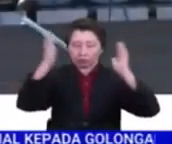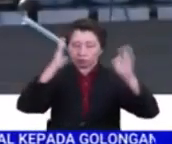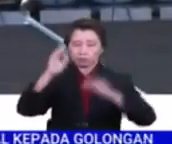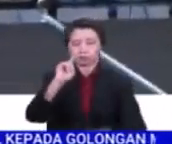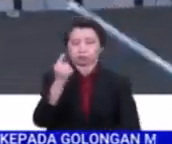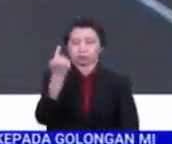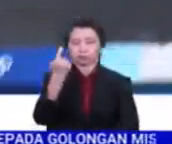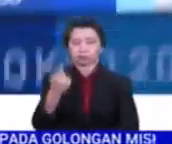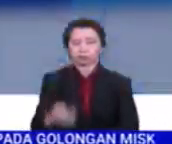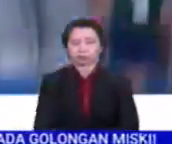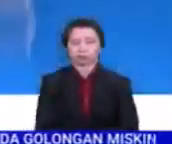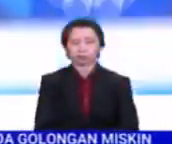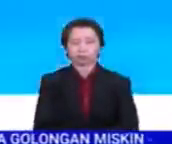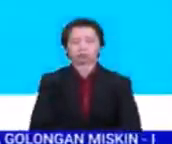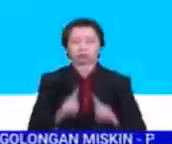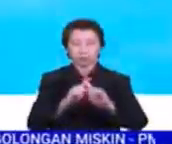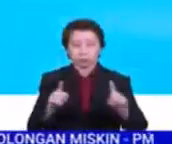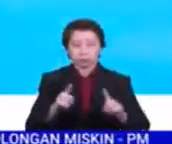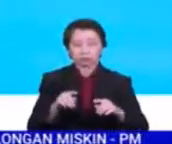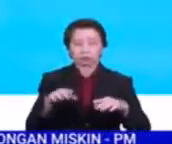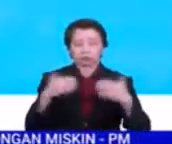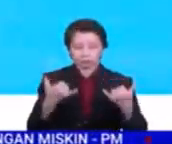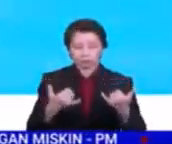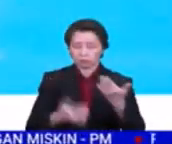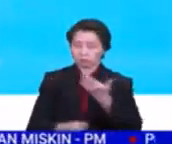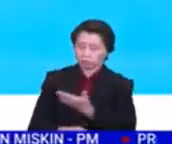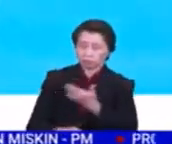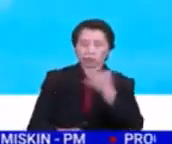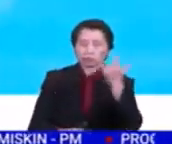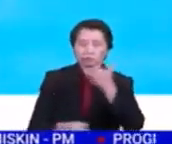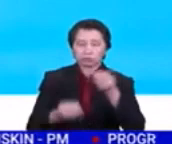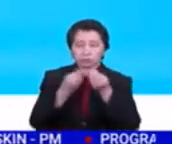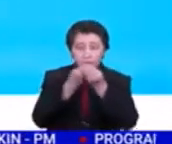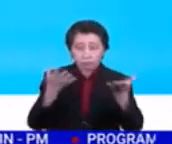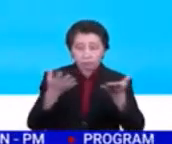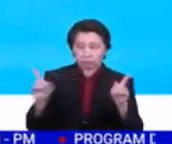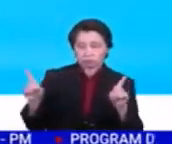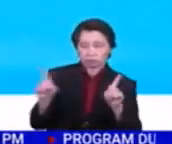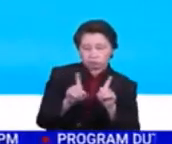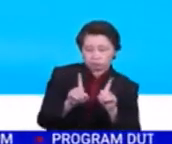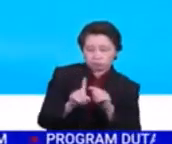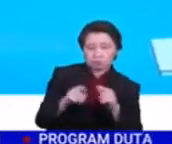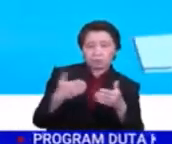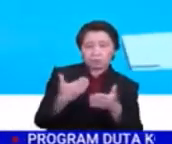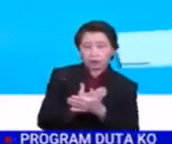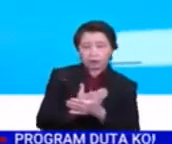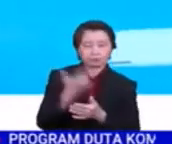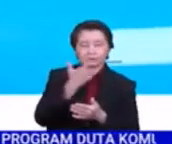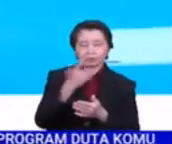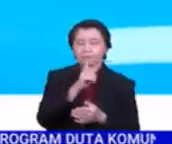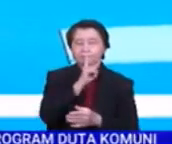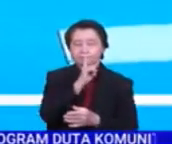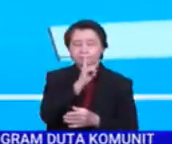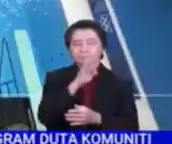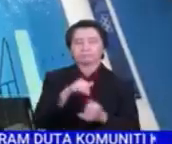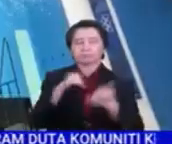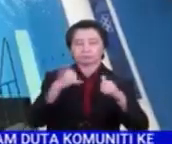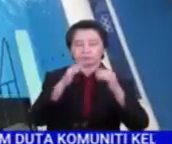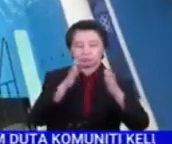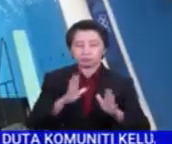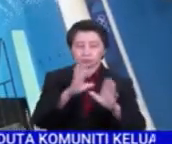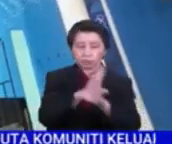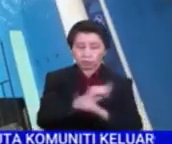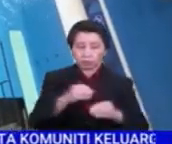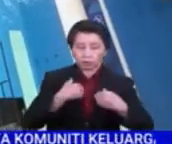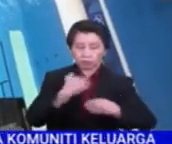saja. Bagaimanapun, buat masa ini beliau tidak mahu mendedahkan nama pasangan baharunya itu. Atlet kelahiran Sarawak itu sebelum ini